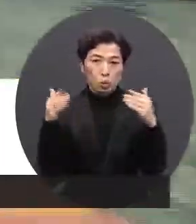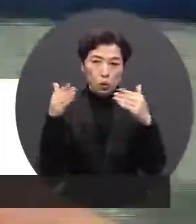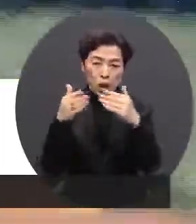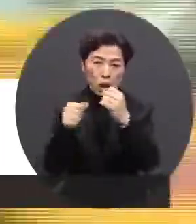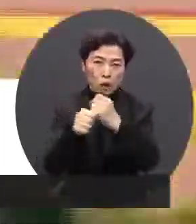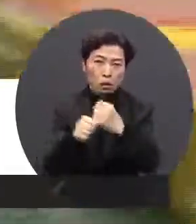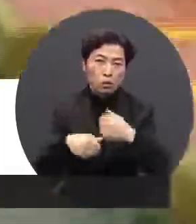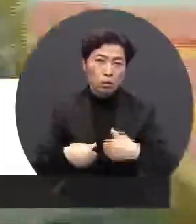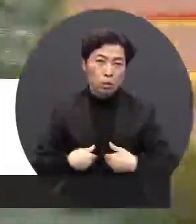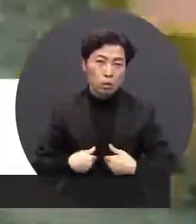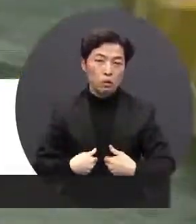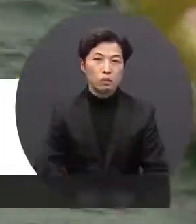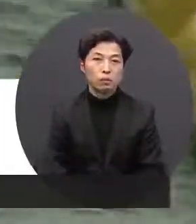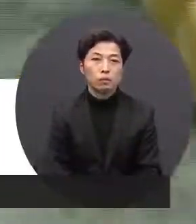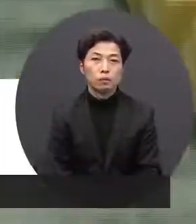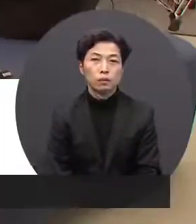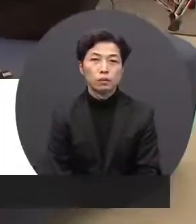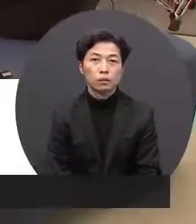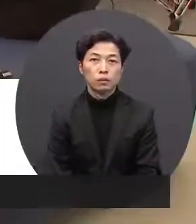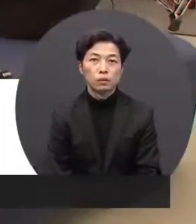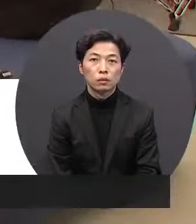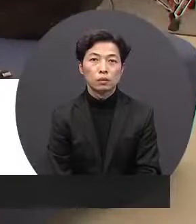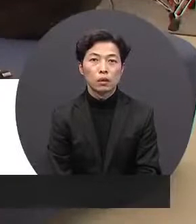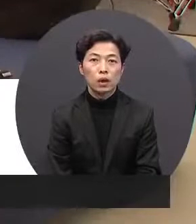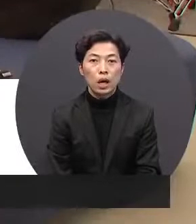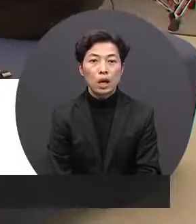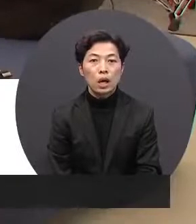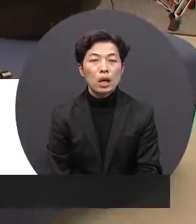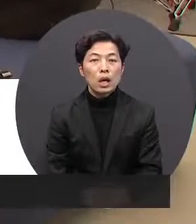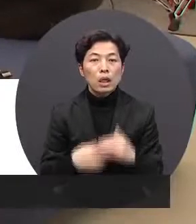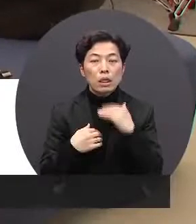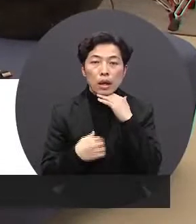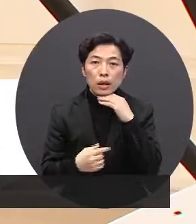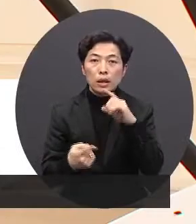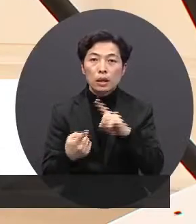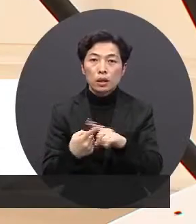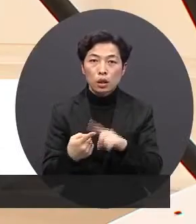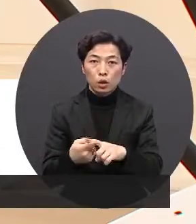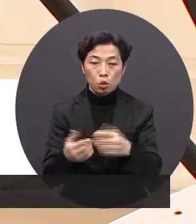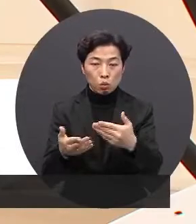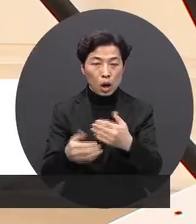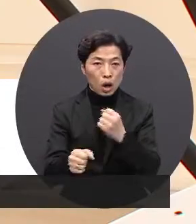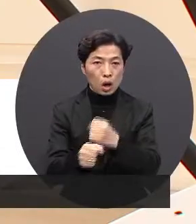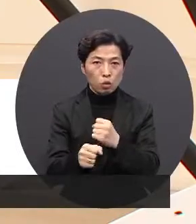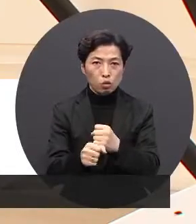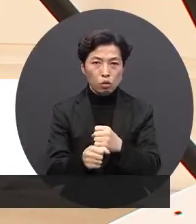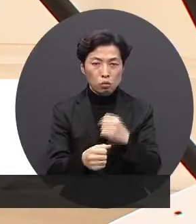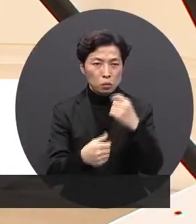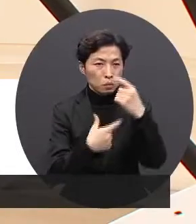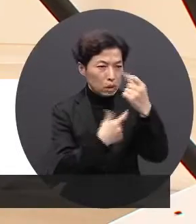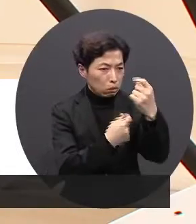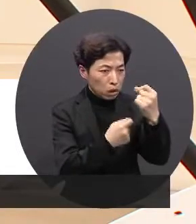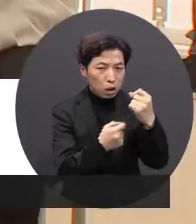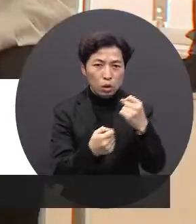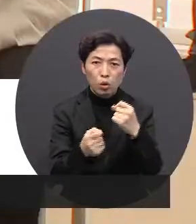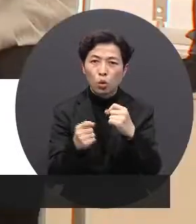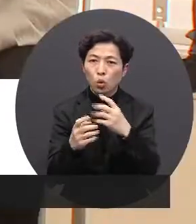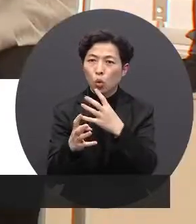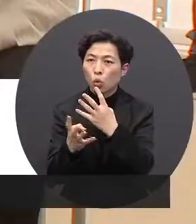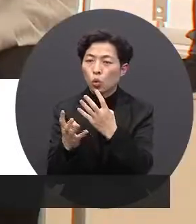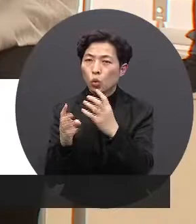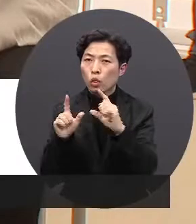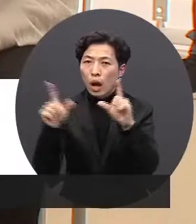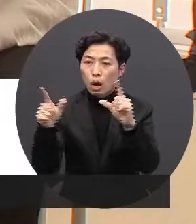한다며 이같이 말했습니다. 또 일정 연령의 학생들을 수용해 정해진 틀에 맞춰 수업 일수를